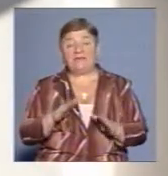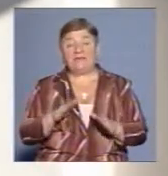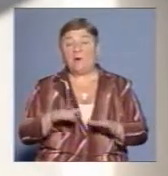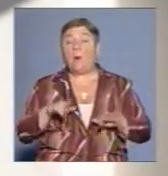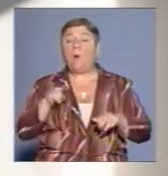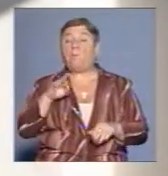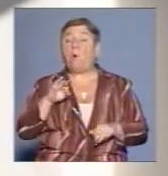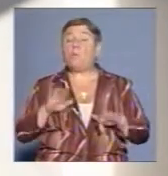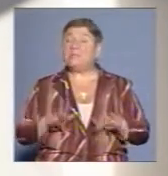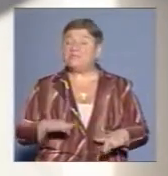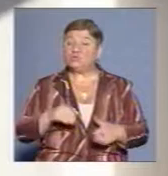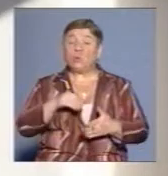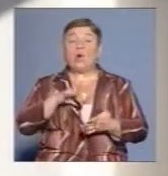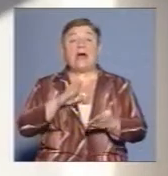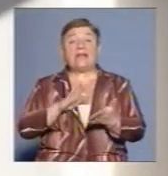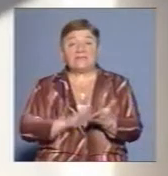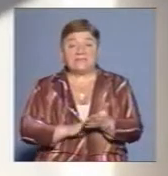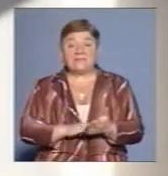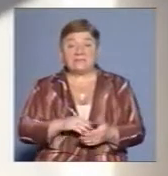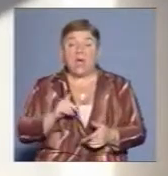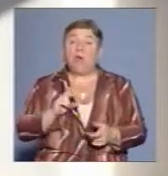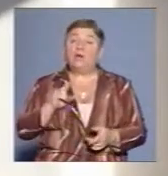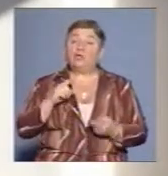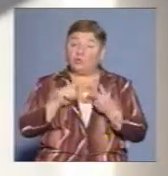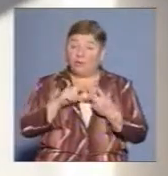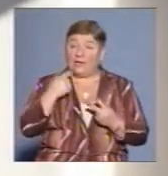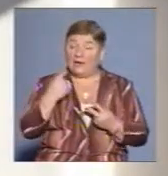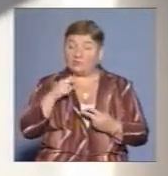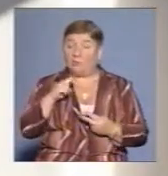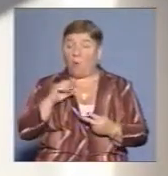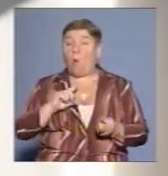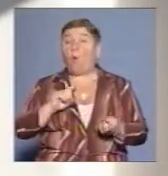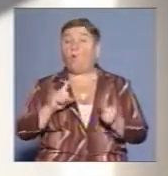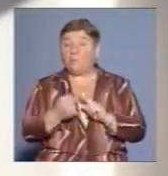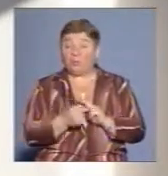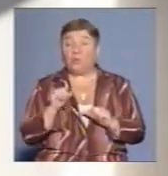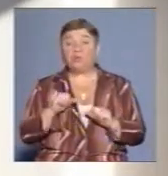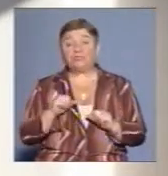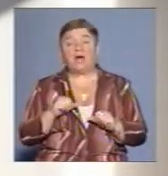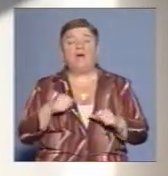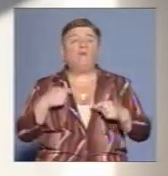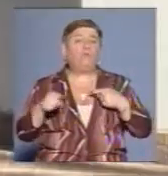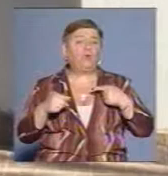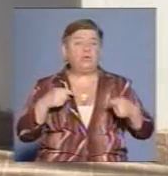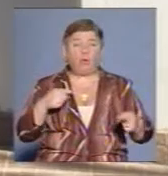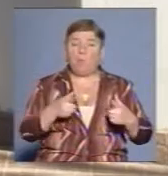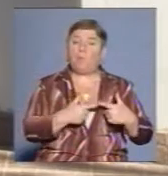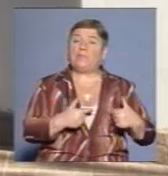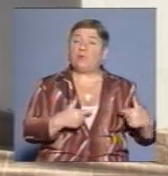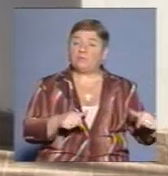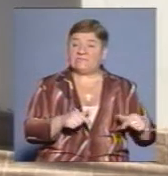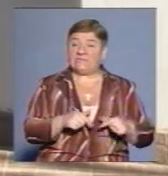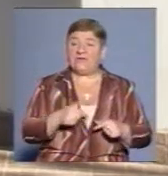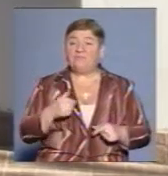реєстрації. Уже в разі повторного обміну ID-картки, повторної видачі ID-картки, оформити її можна буде в будь-якому підрозділі.